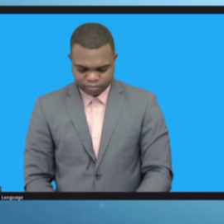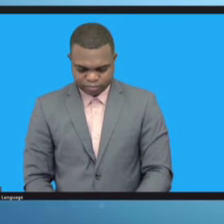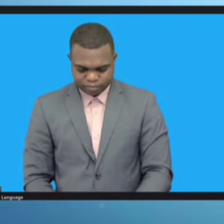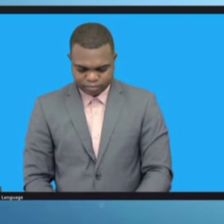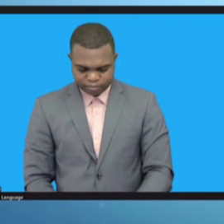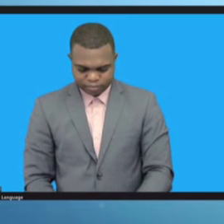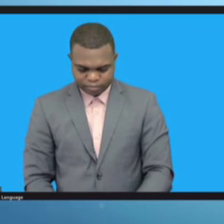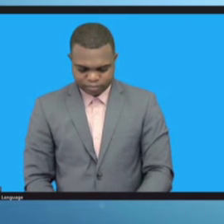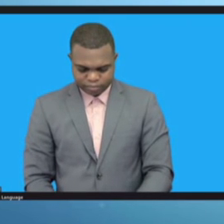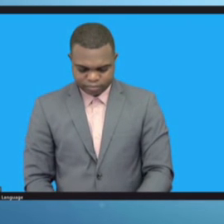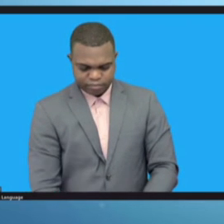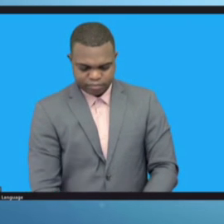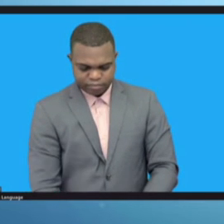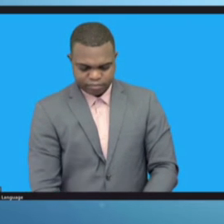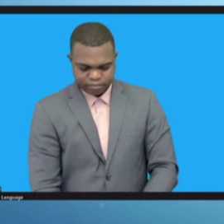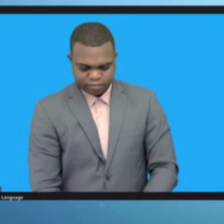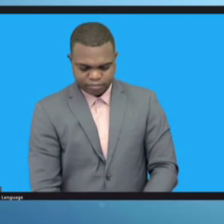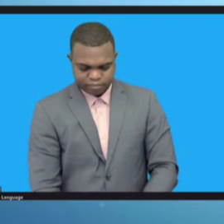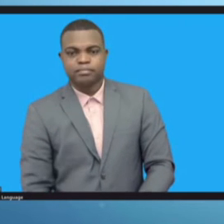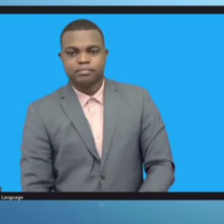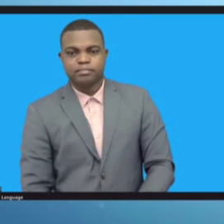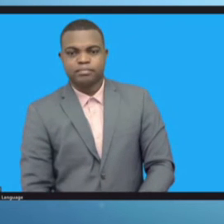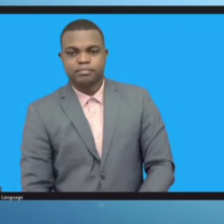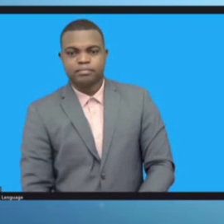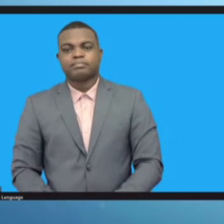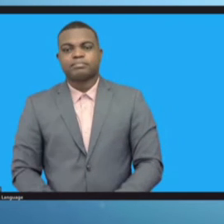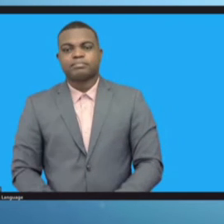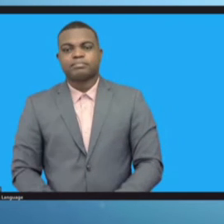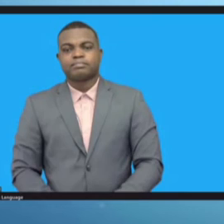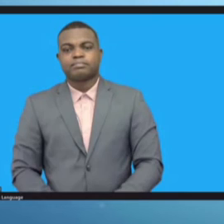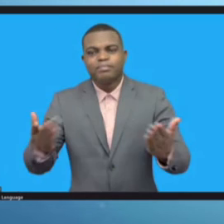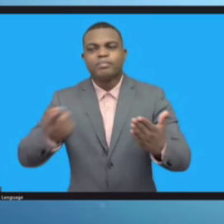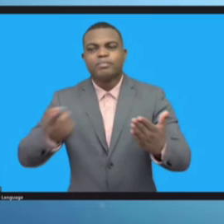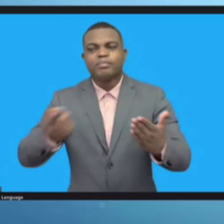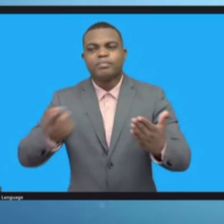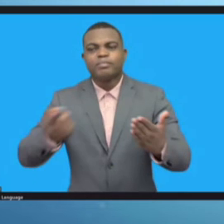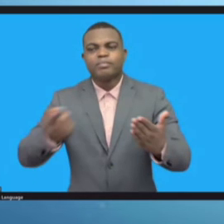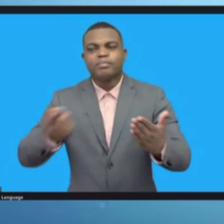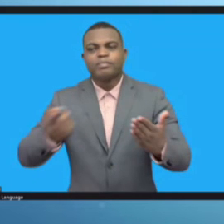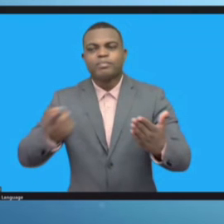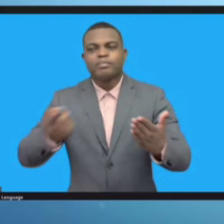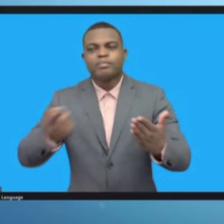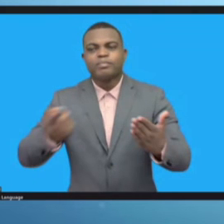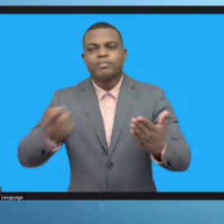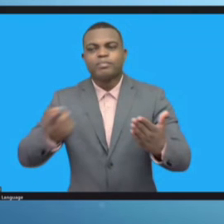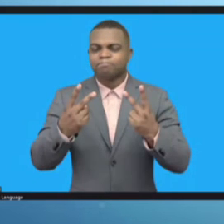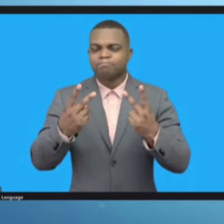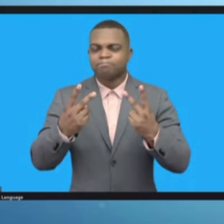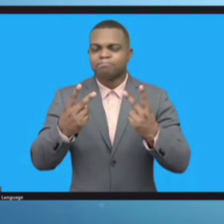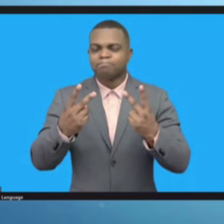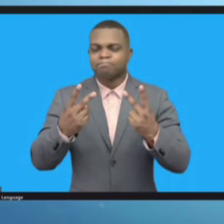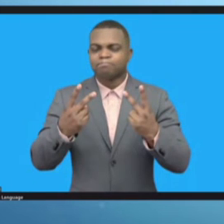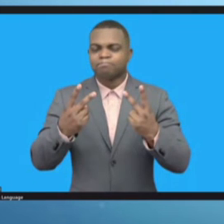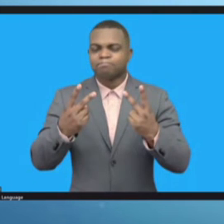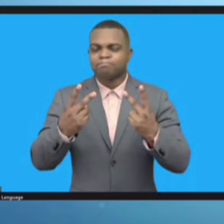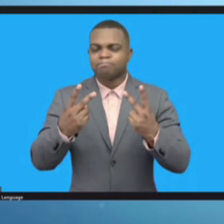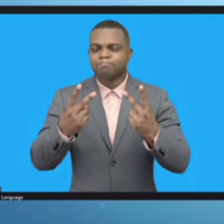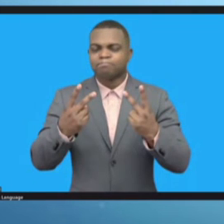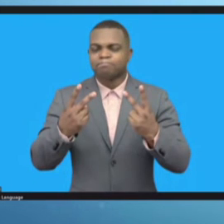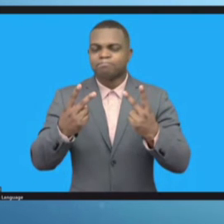我们通常会听到未来是数字的，但是数字化的未来必须以人为中